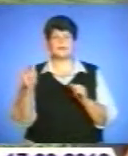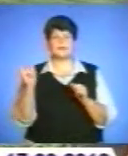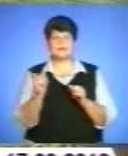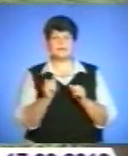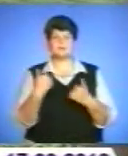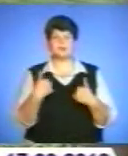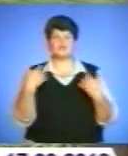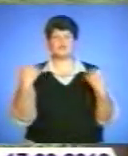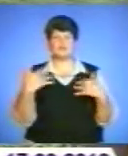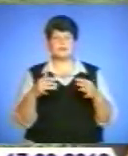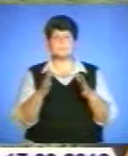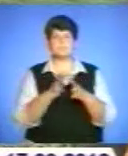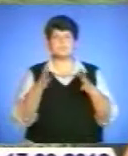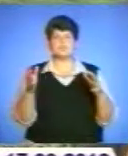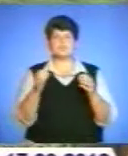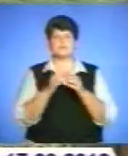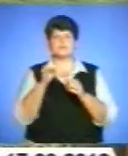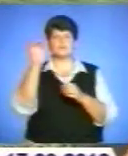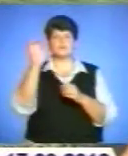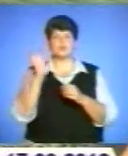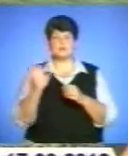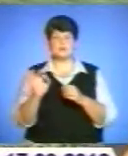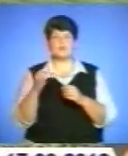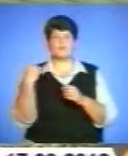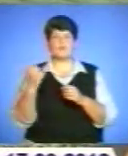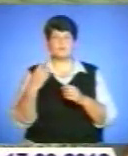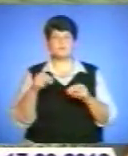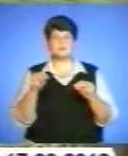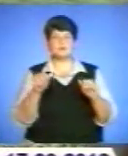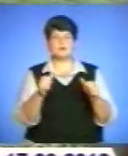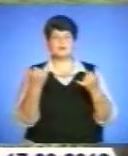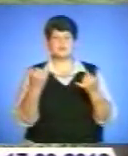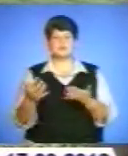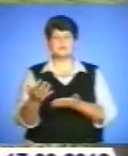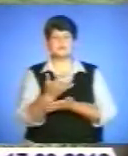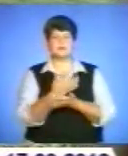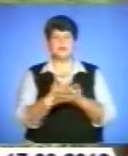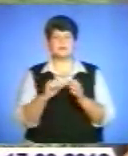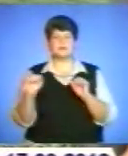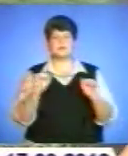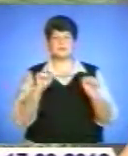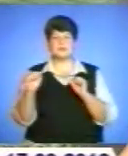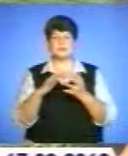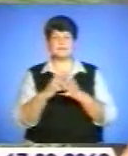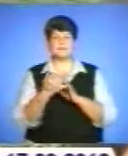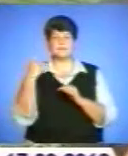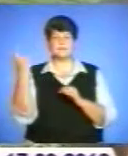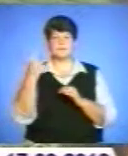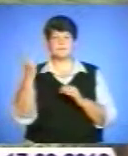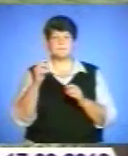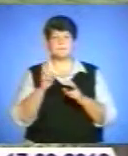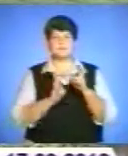ми вже десь більше 10% по області посіяли. А сьогодні зібрали керівників сільськогосподарських